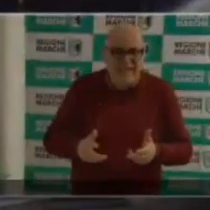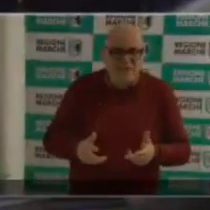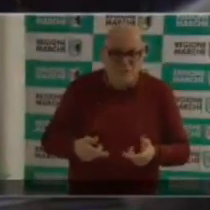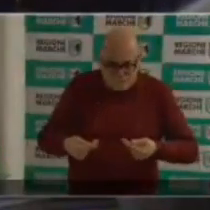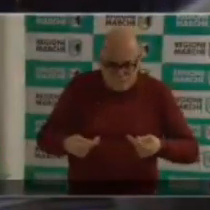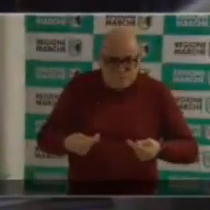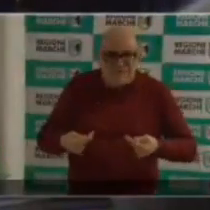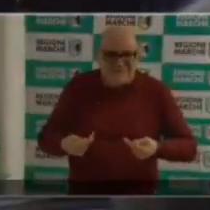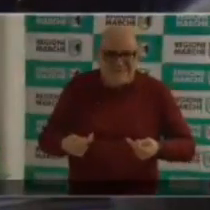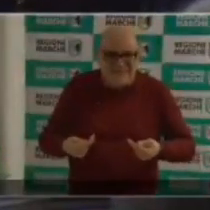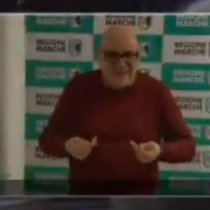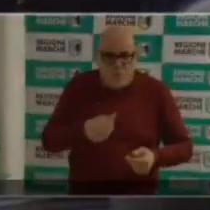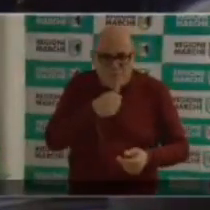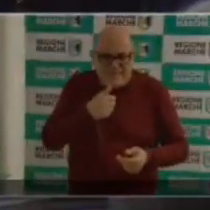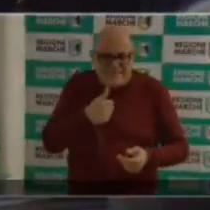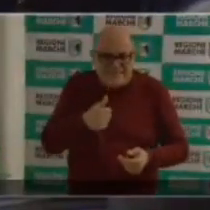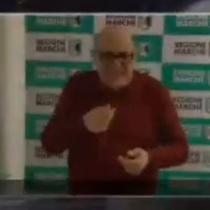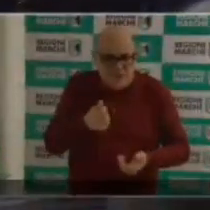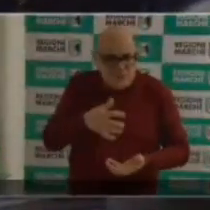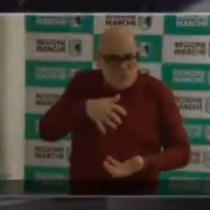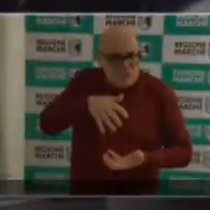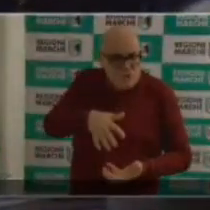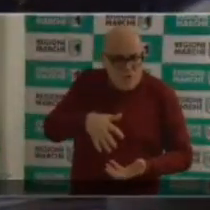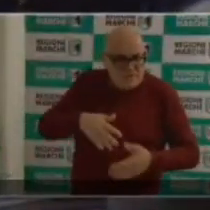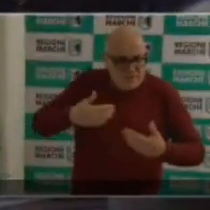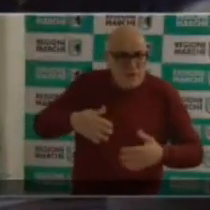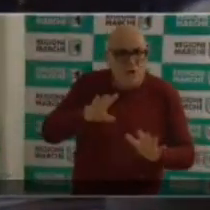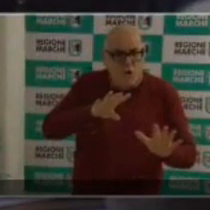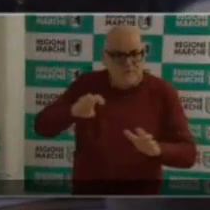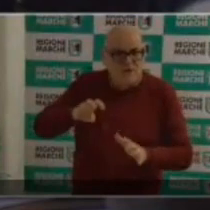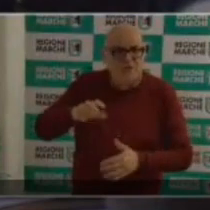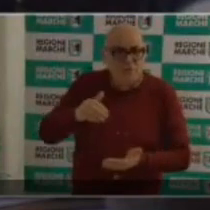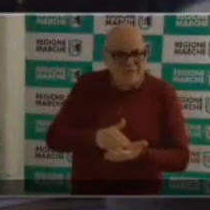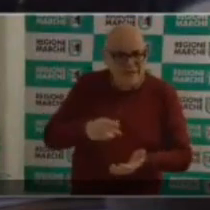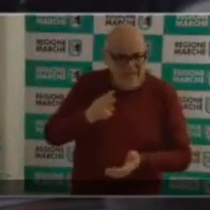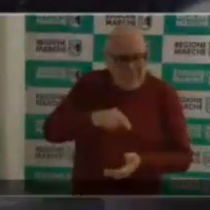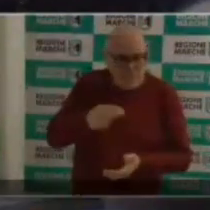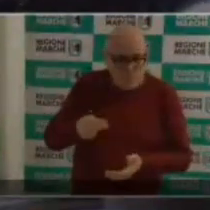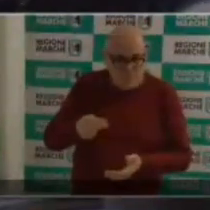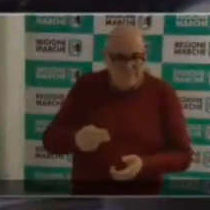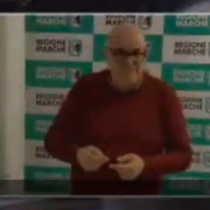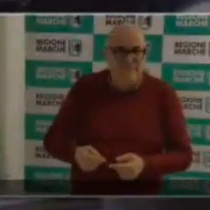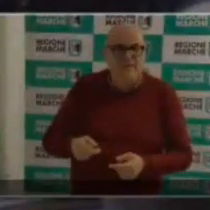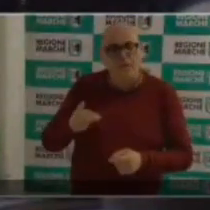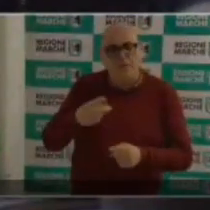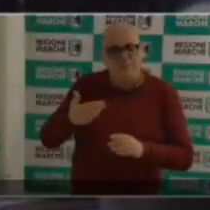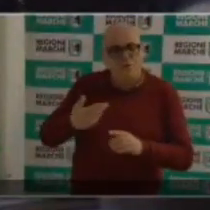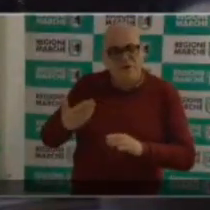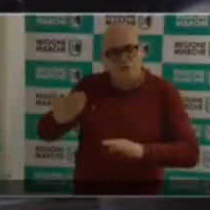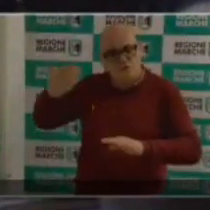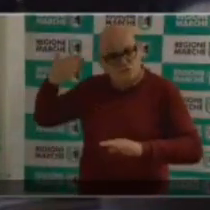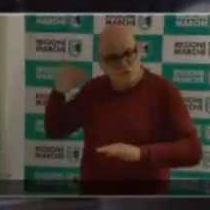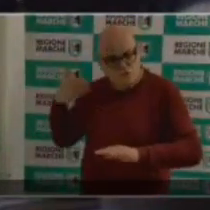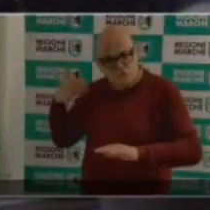che mettiamo fra di noi nel guidare queste progettazioni è importante, perché nel progetto scorso era Hauser, come questa volta